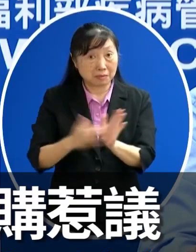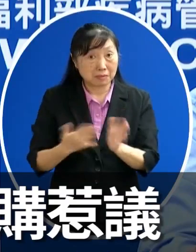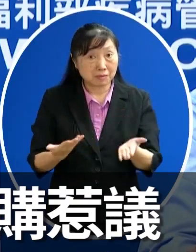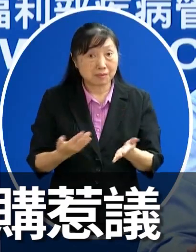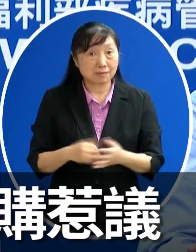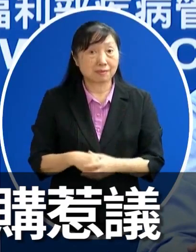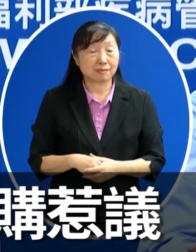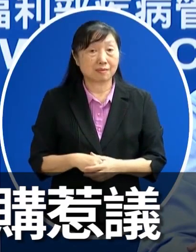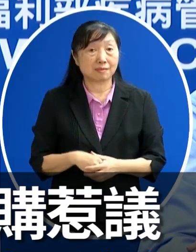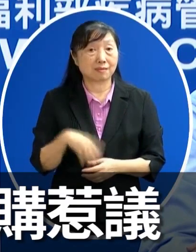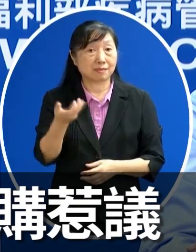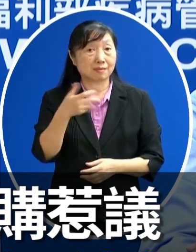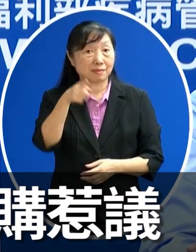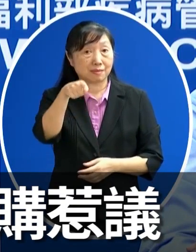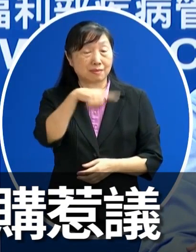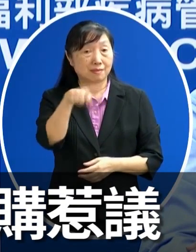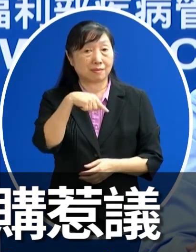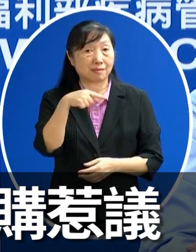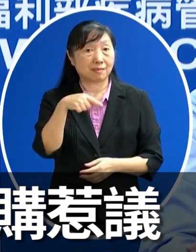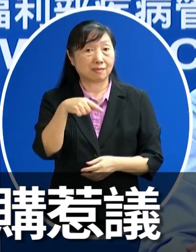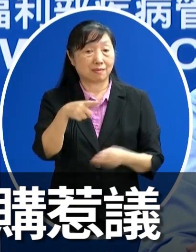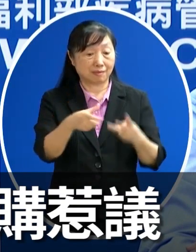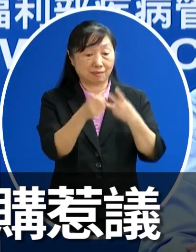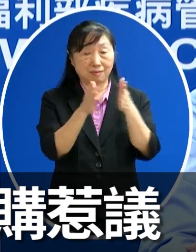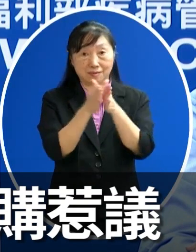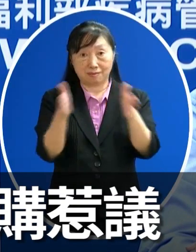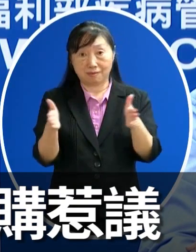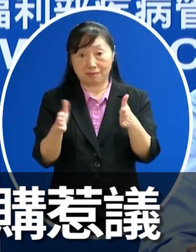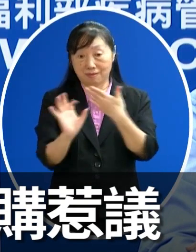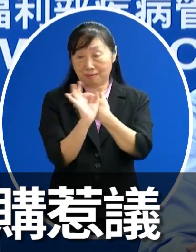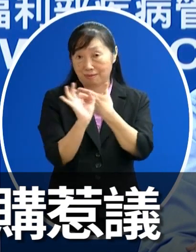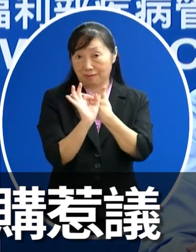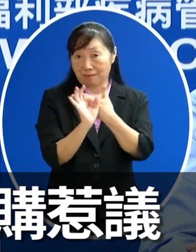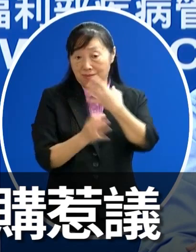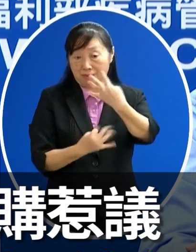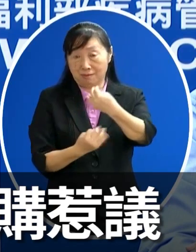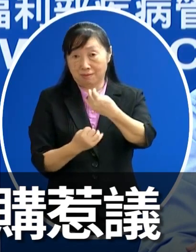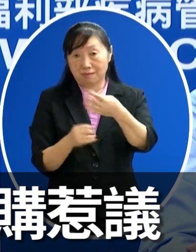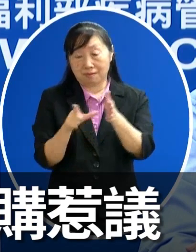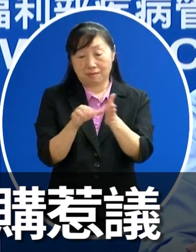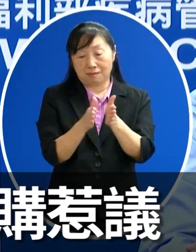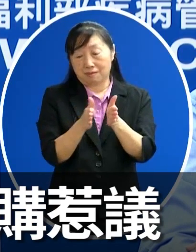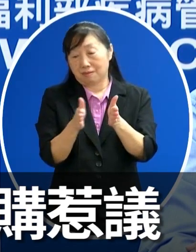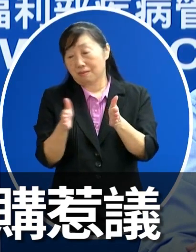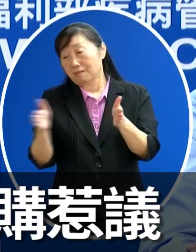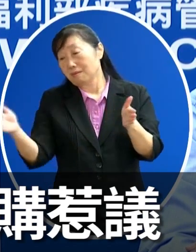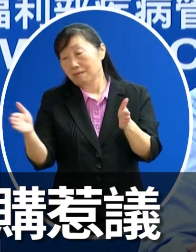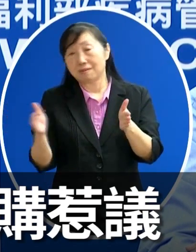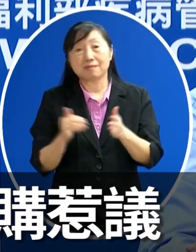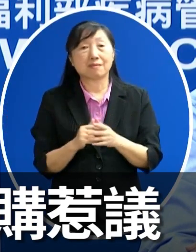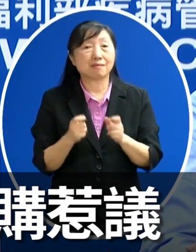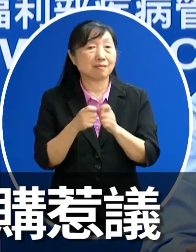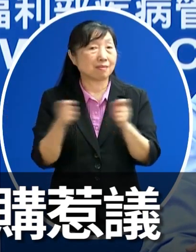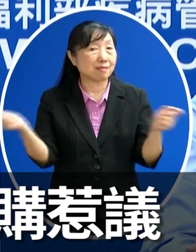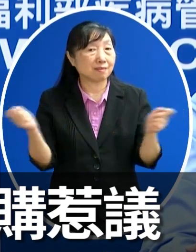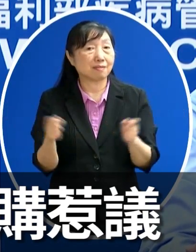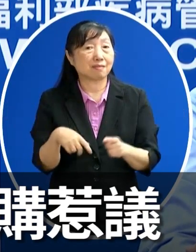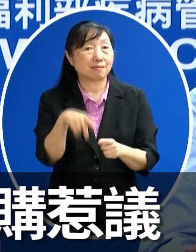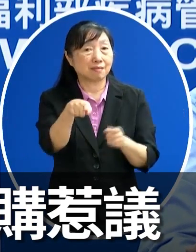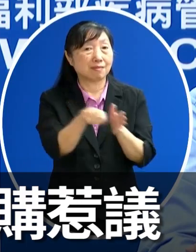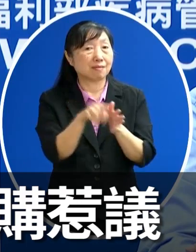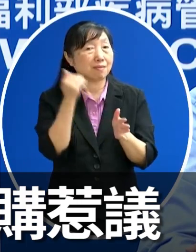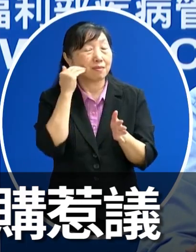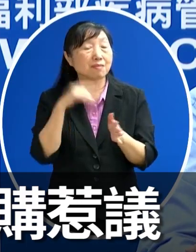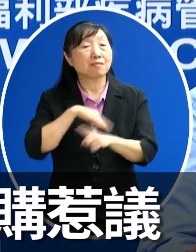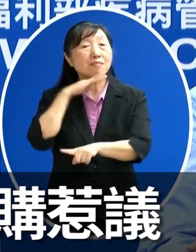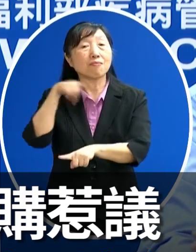其实从这里面大家也看到，其实三期的实验大部分时间都要拉得很长，好，如果拉到三期的实验